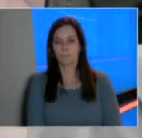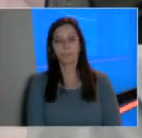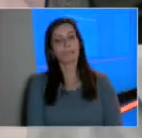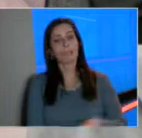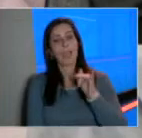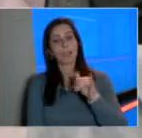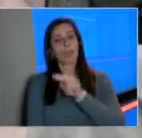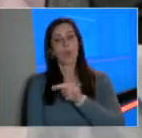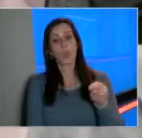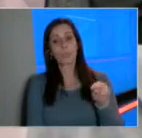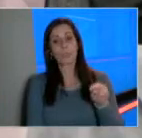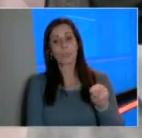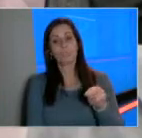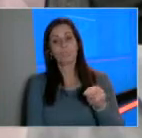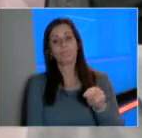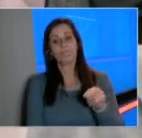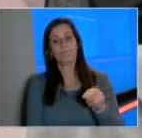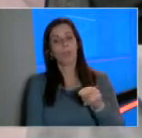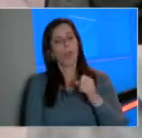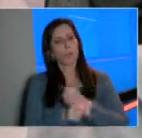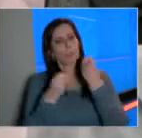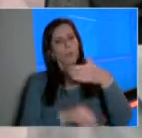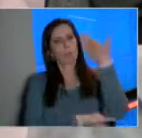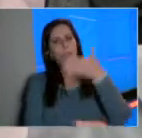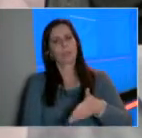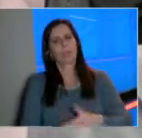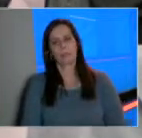נעמי, איזה תחום לדעתך מטופל בצורה טובה במדינה?